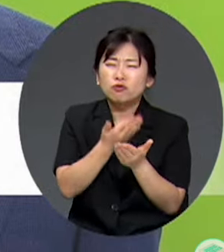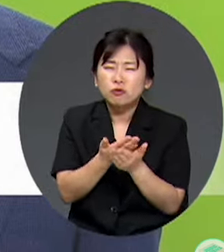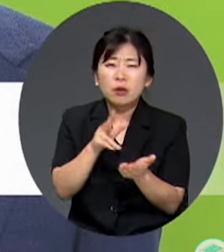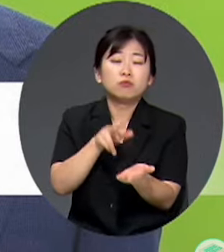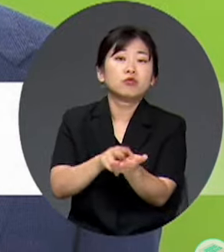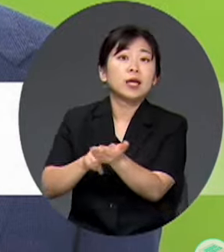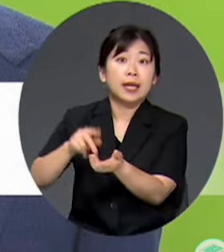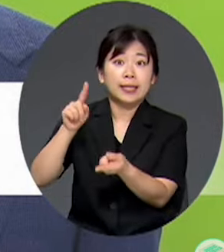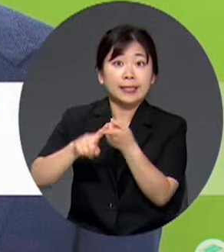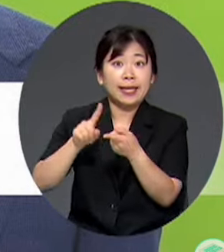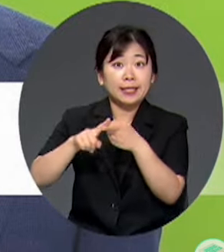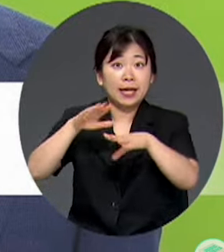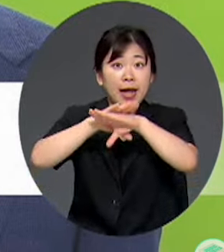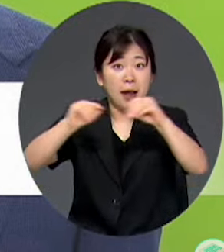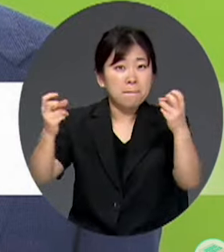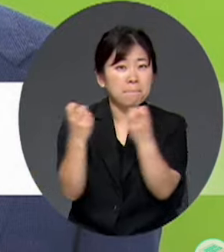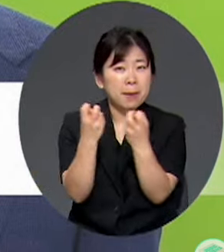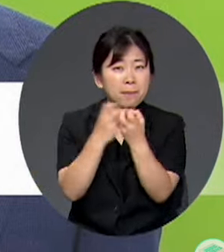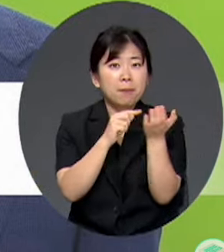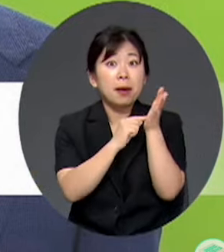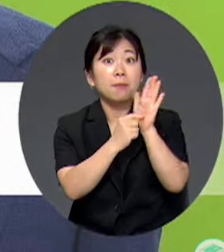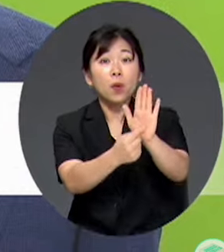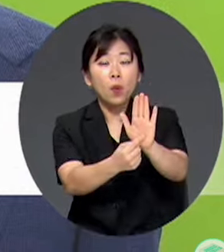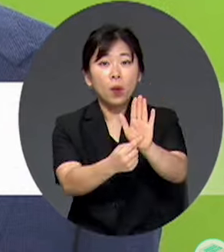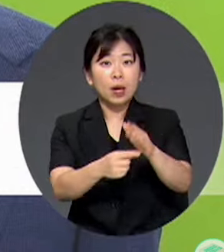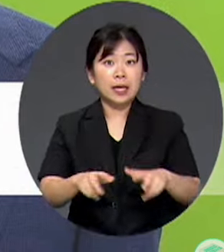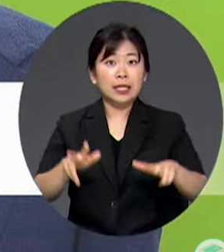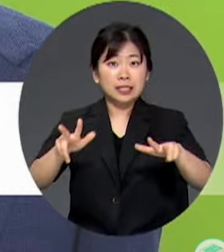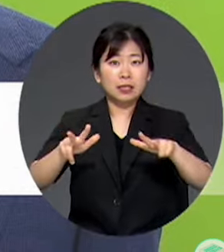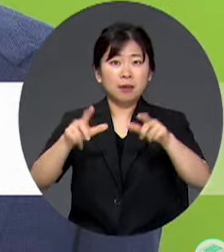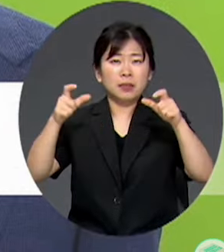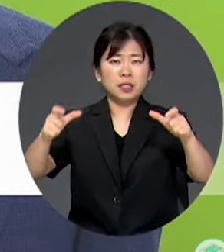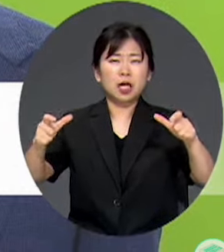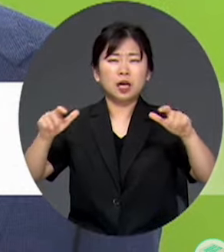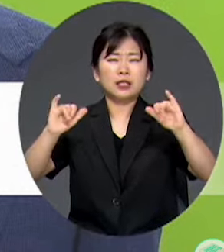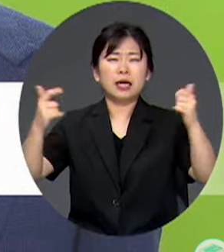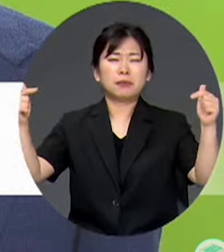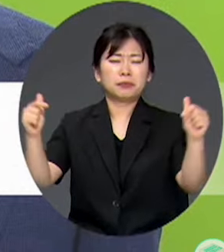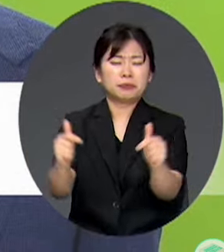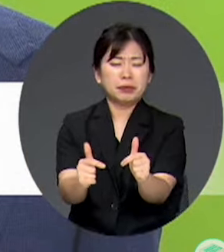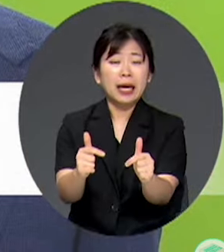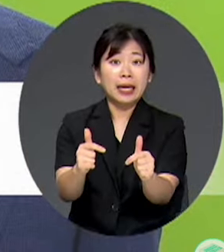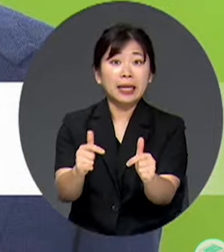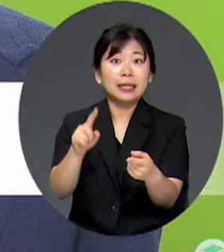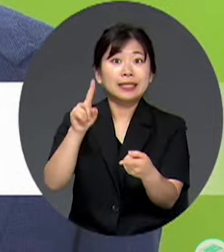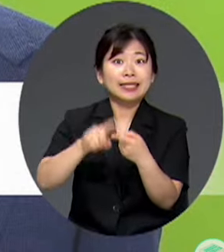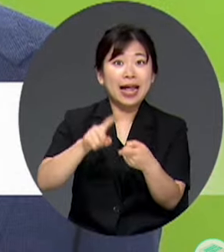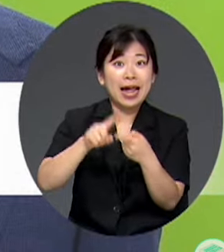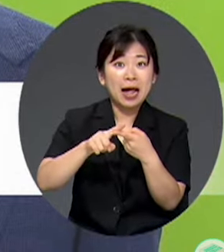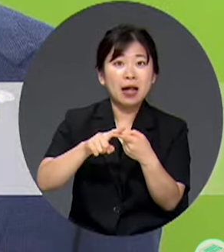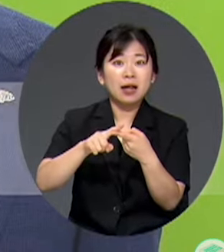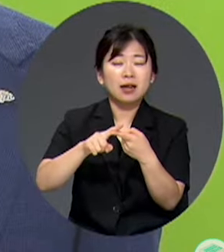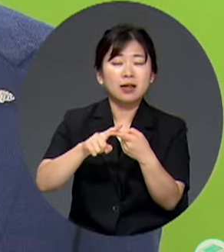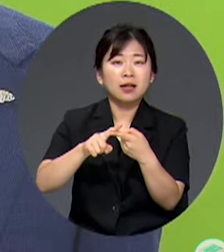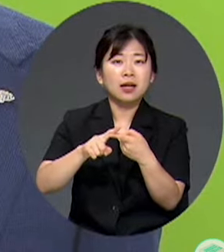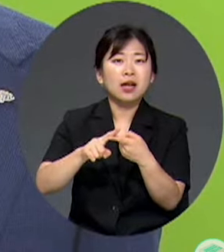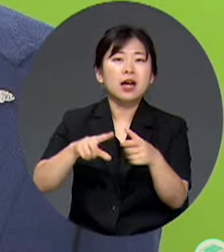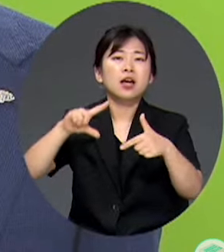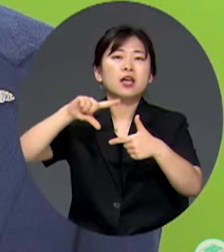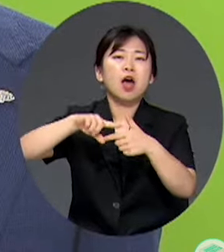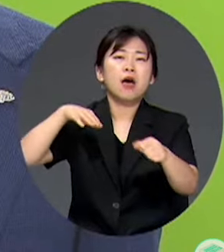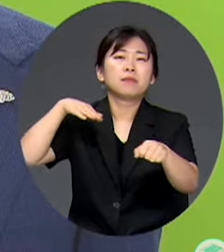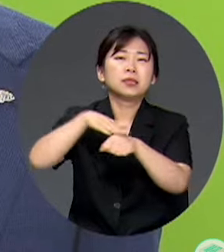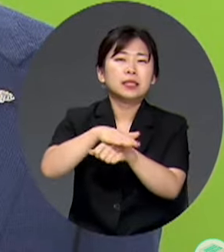대안을 발표했는데요. 특히 지역소멸 문제를 해소하기 위해 경남형 사회적 돌봄 정책을 내놨습니다.